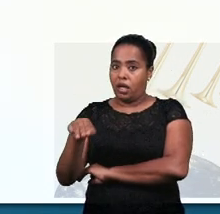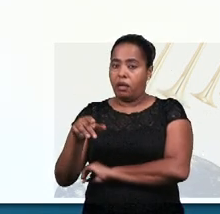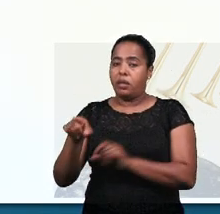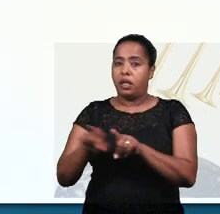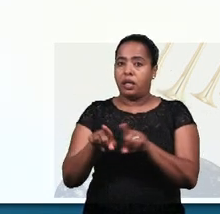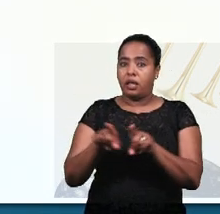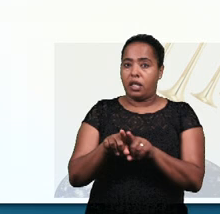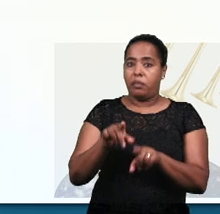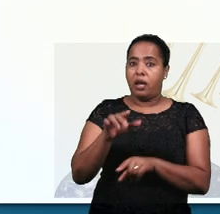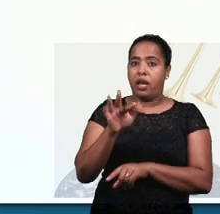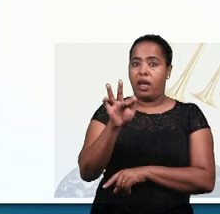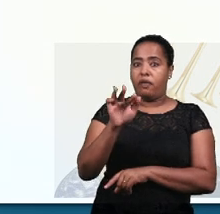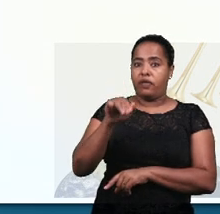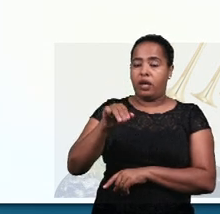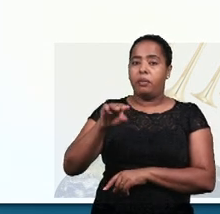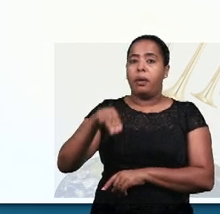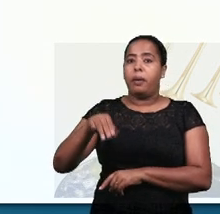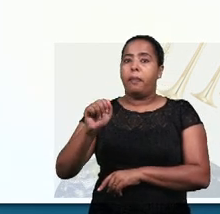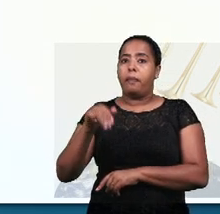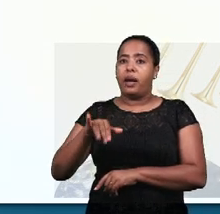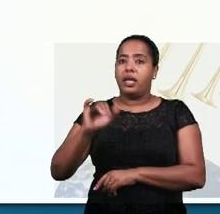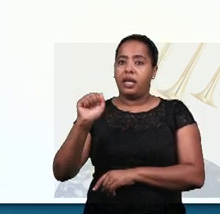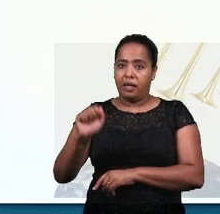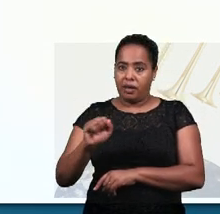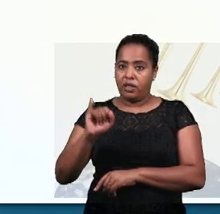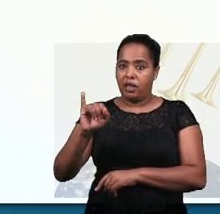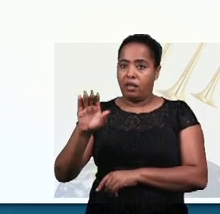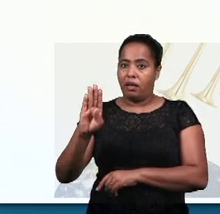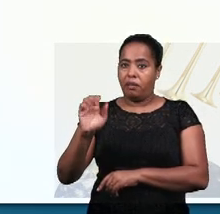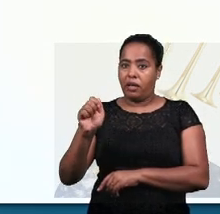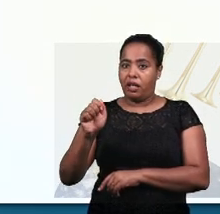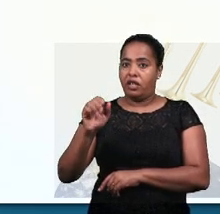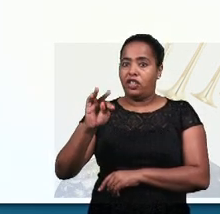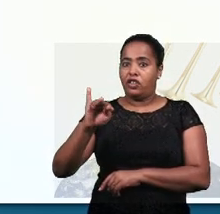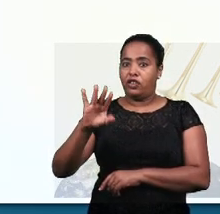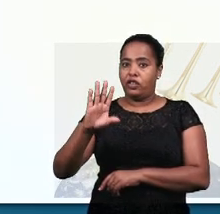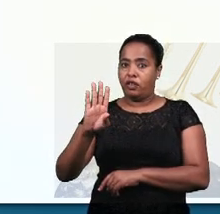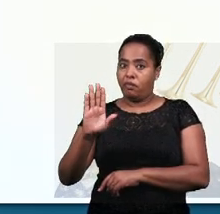FM, la station FM Mani.